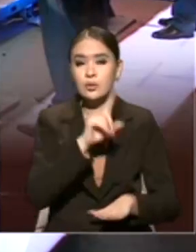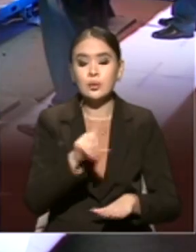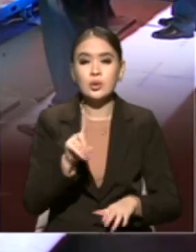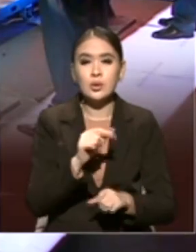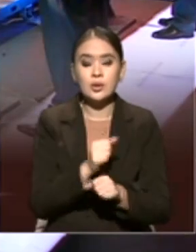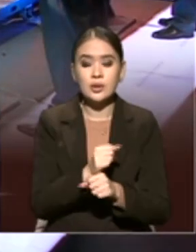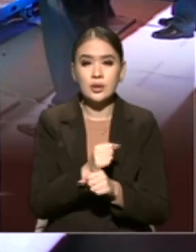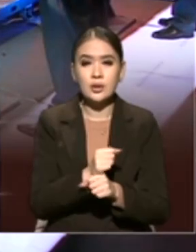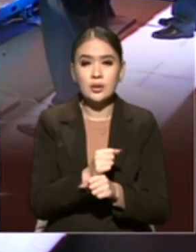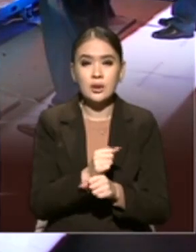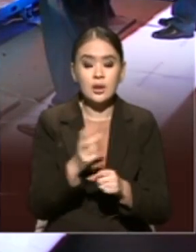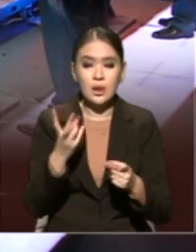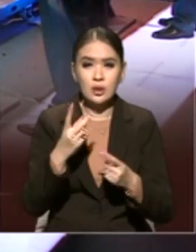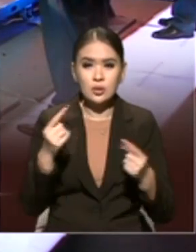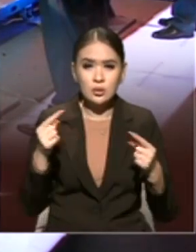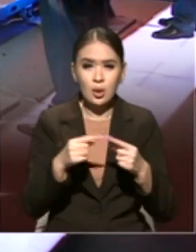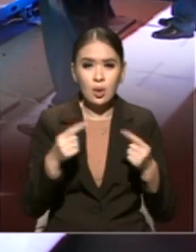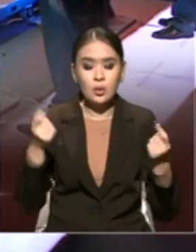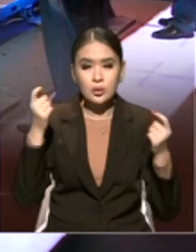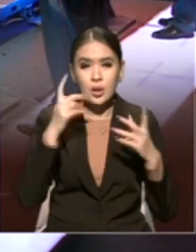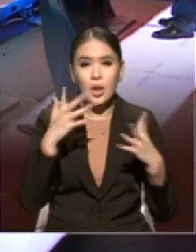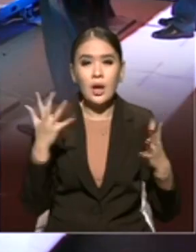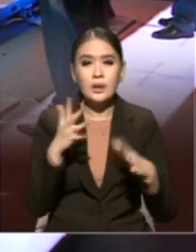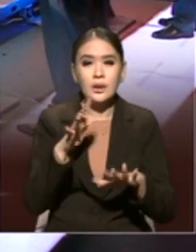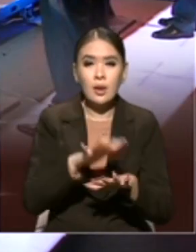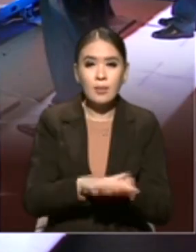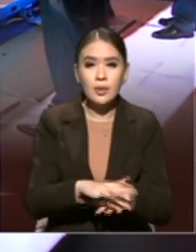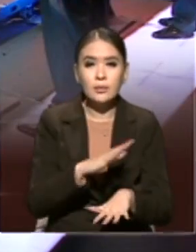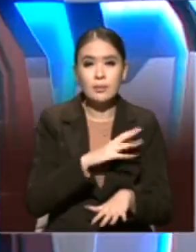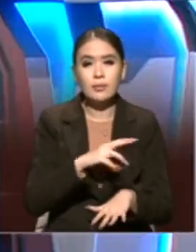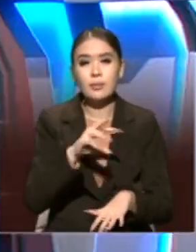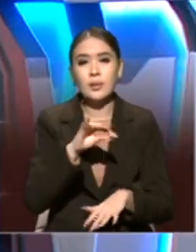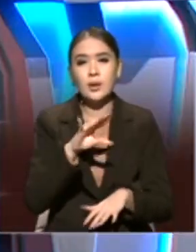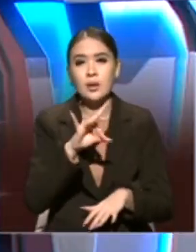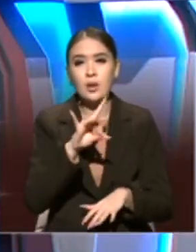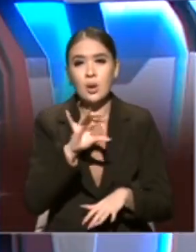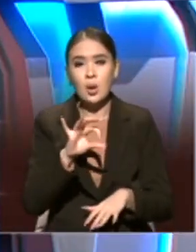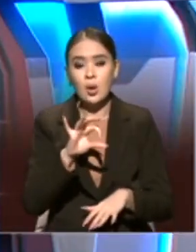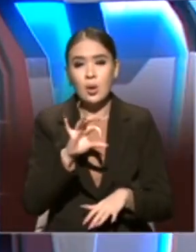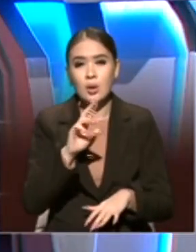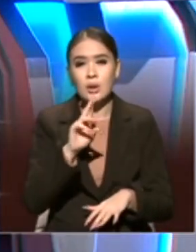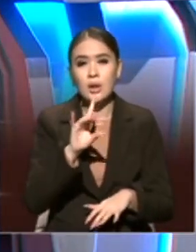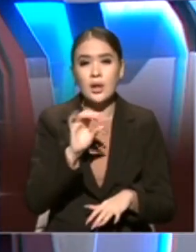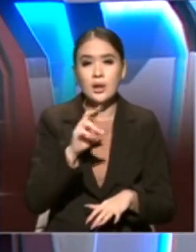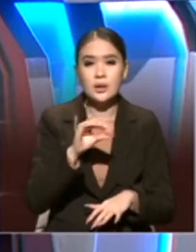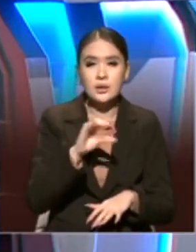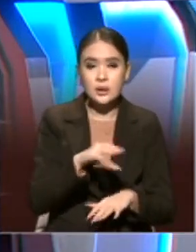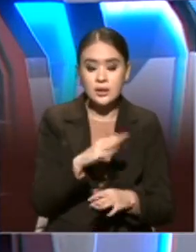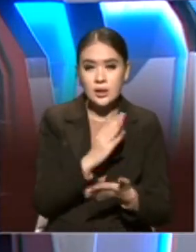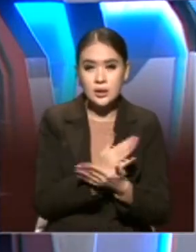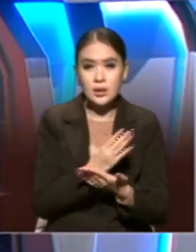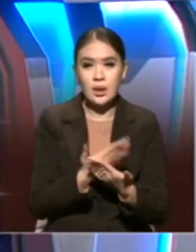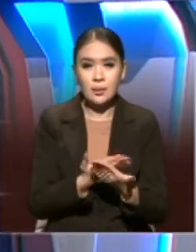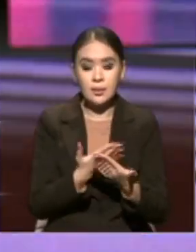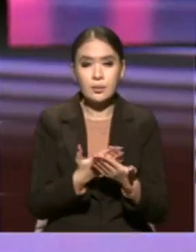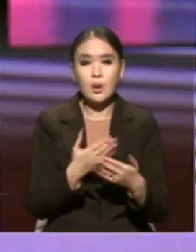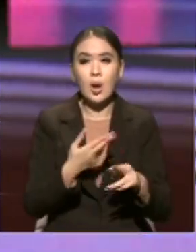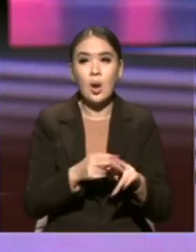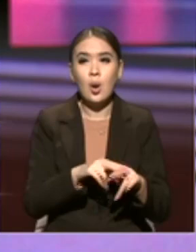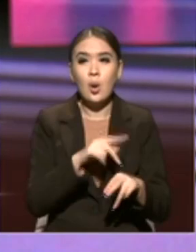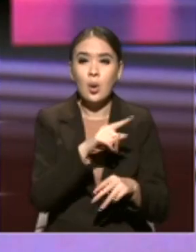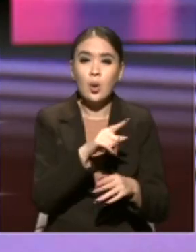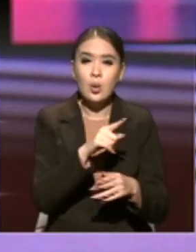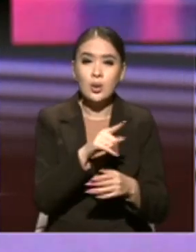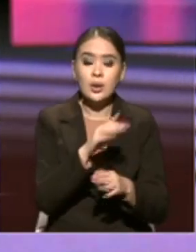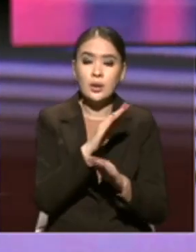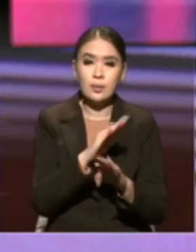органдарына хабарласам, біз анықтау керек, біз ол қандай банкіден алды, немесе қандай микрокредит, бізде тағы да микрокредиттік ұйымдар бар, иә, алып жатқан. Солар ма екен